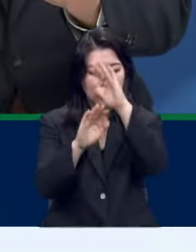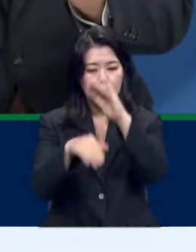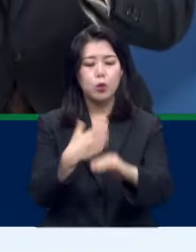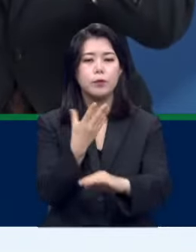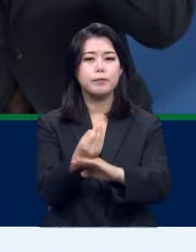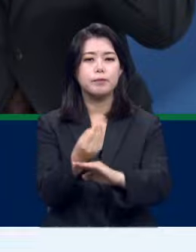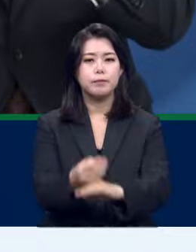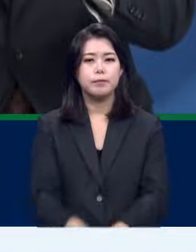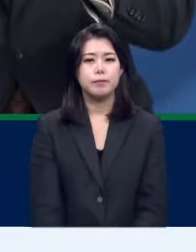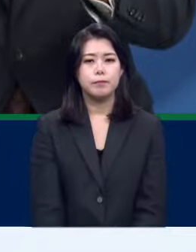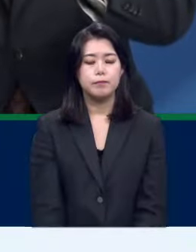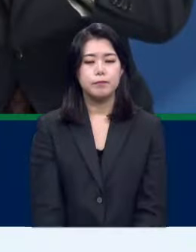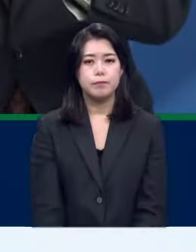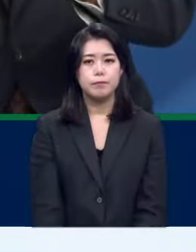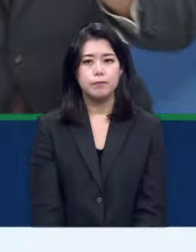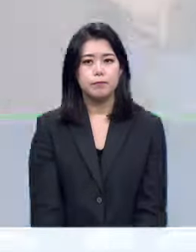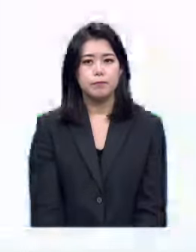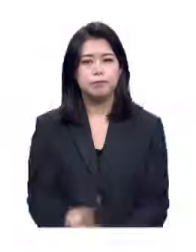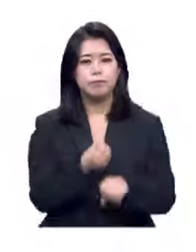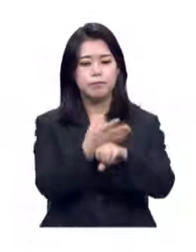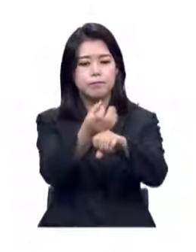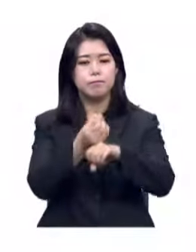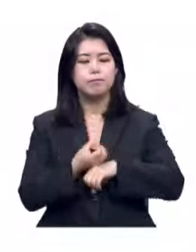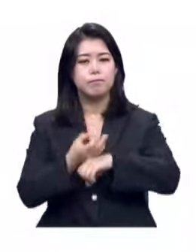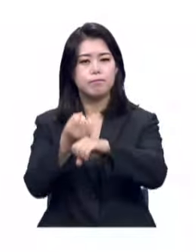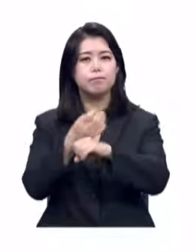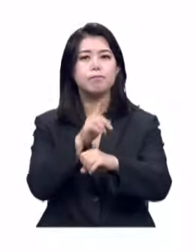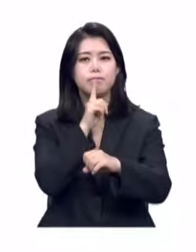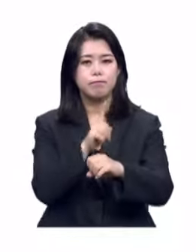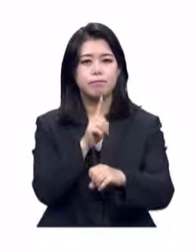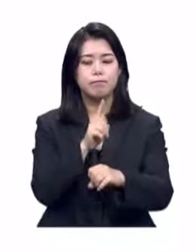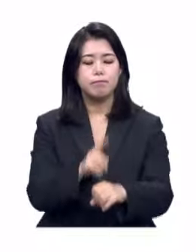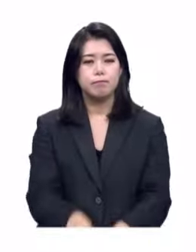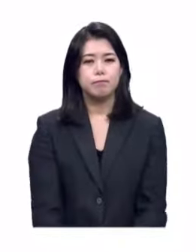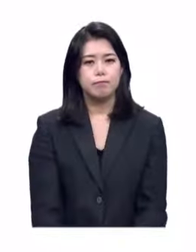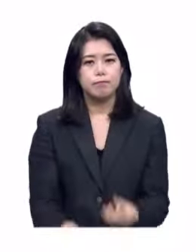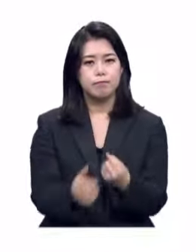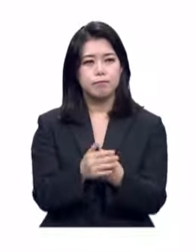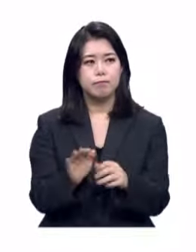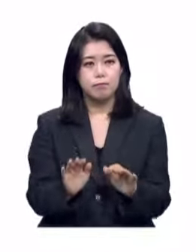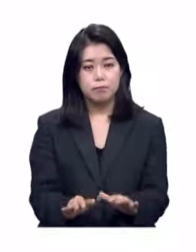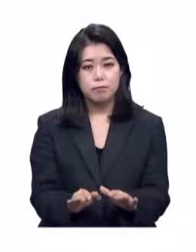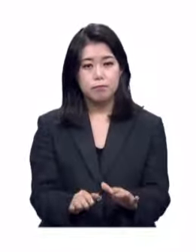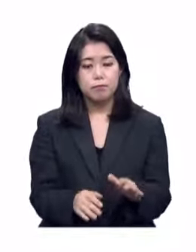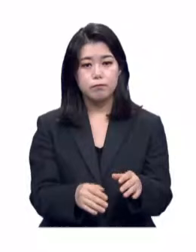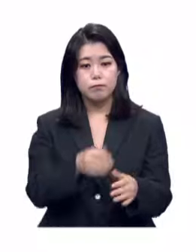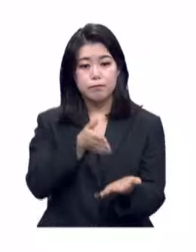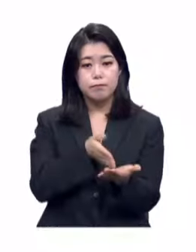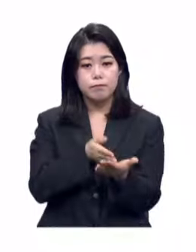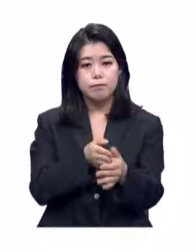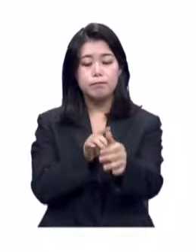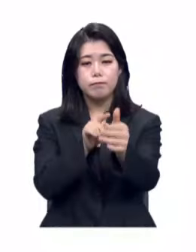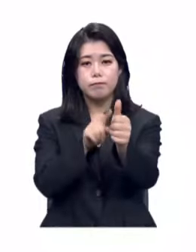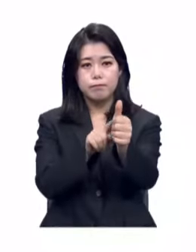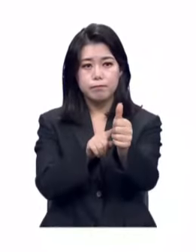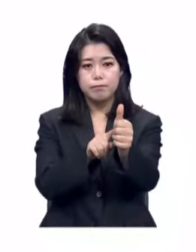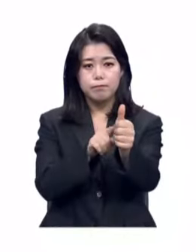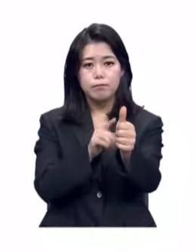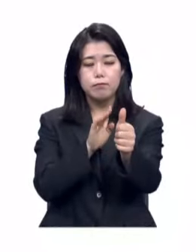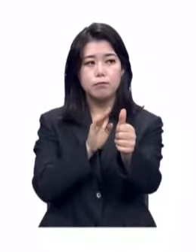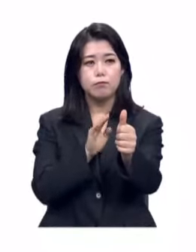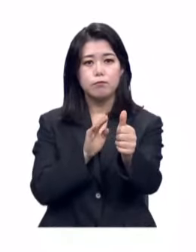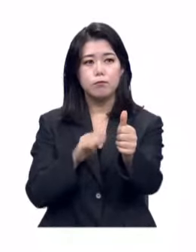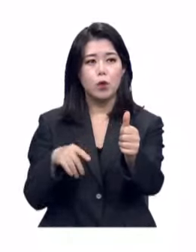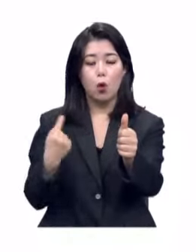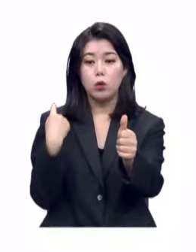든요 자 그럼 이런 것들은 제외하고 이야기해야지 맞다 예를 들어 여기 앵커님이 계신데 앵커 님과 전혀 사실 관계가 없는